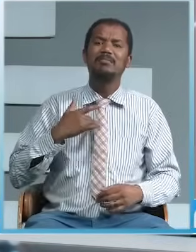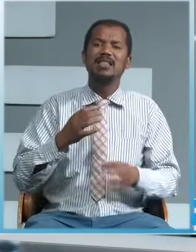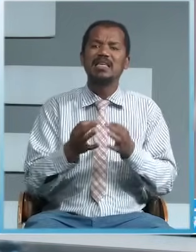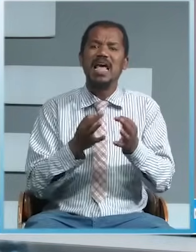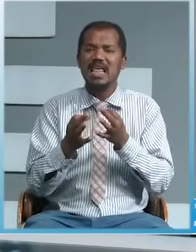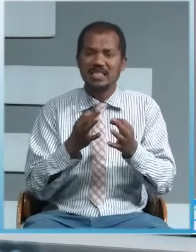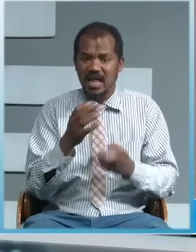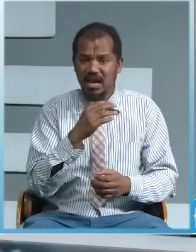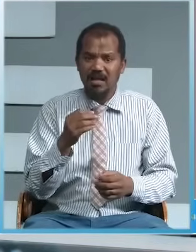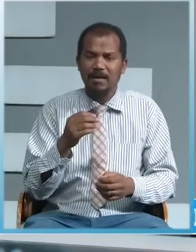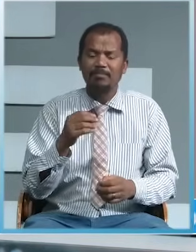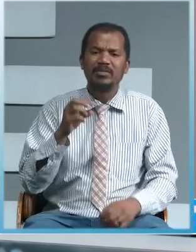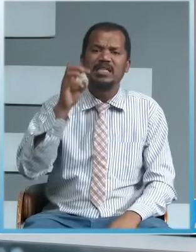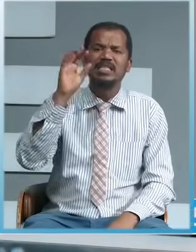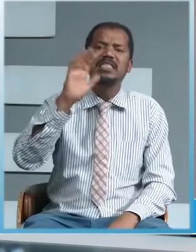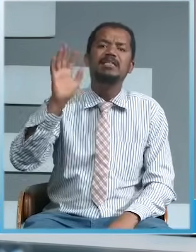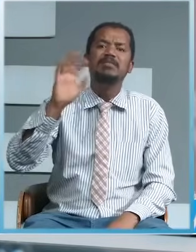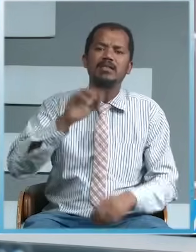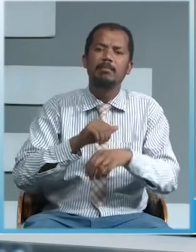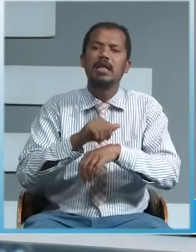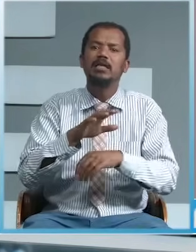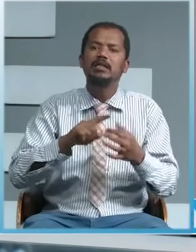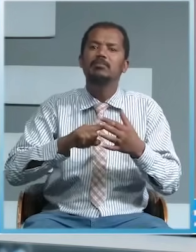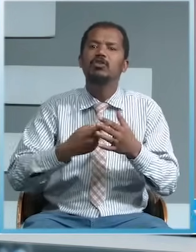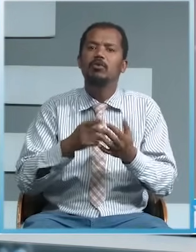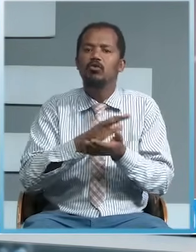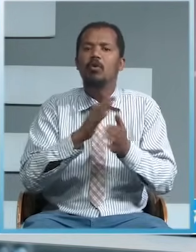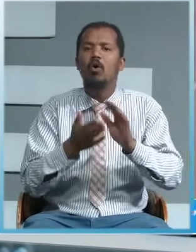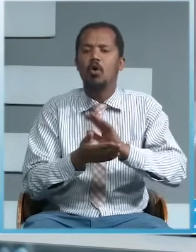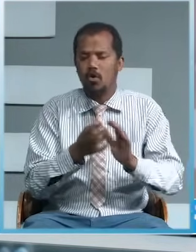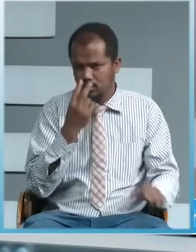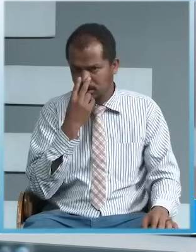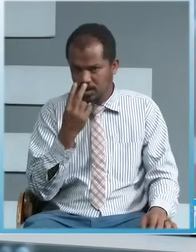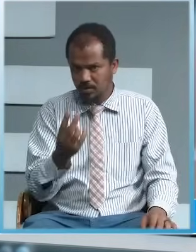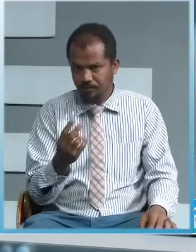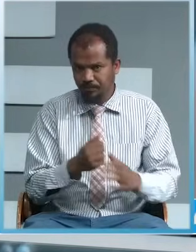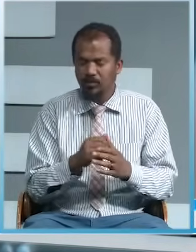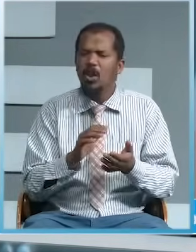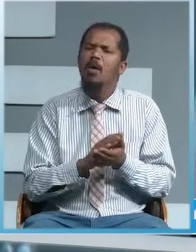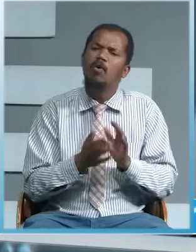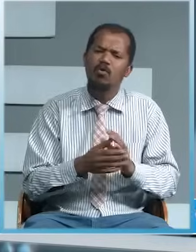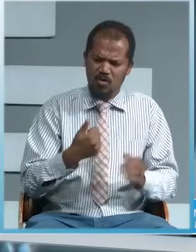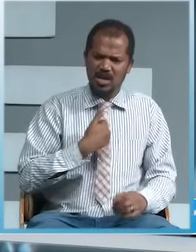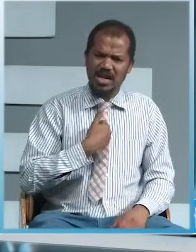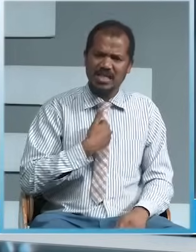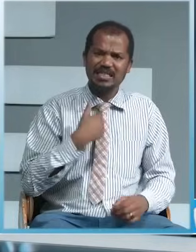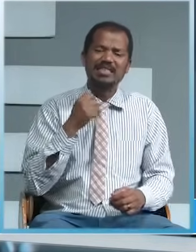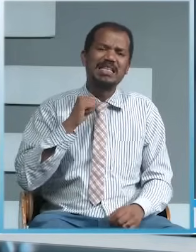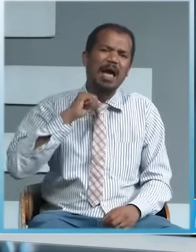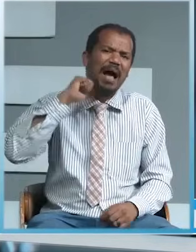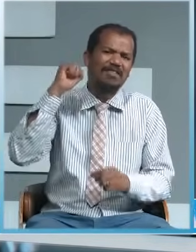بسميت جلس عنا بسنبت ملئكت يمي جمر مهنم يستوالال لمهنو